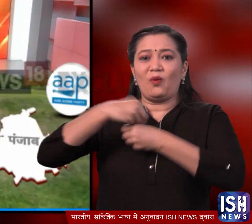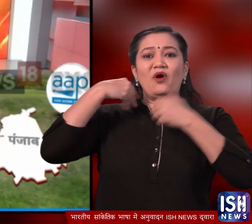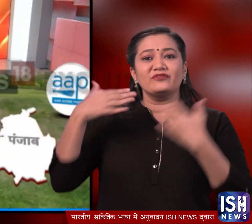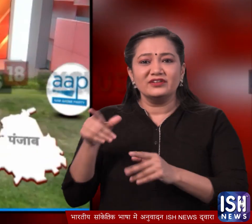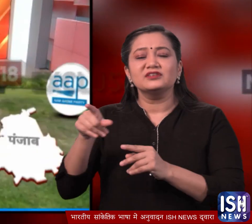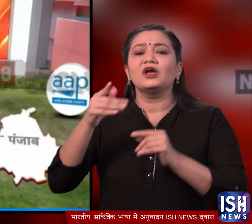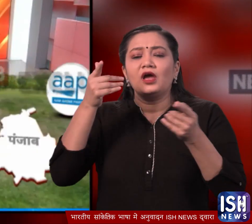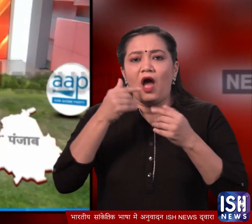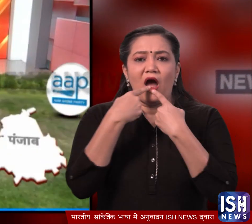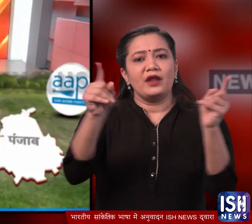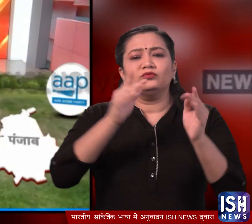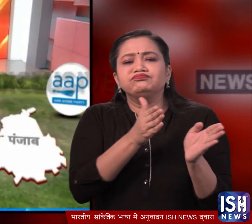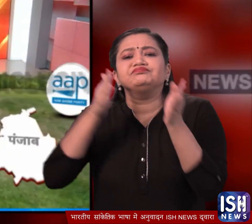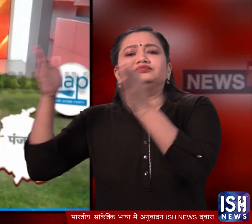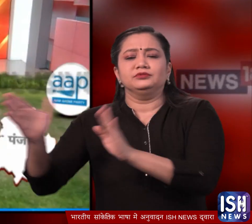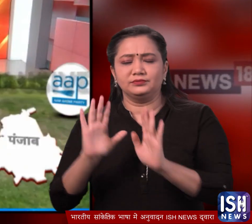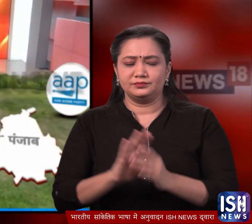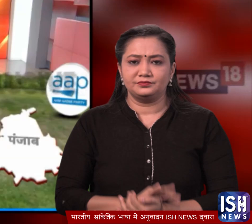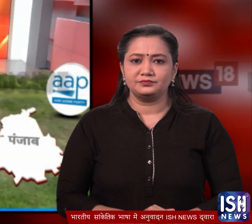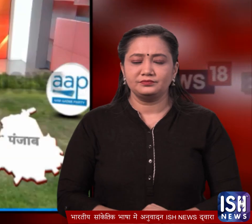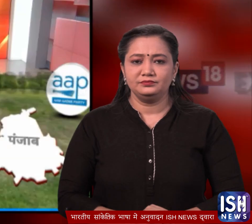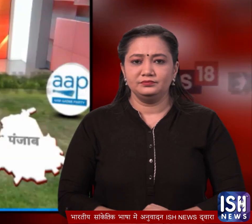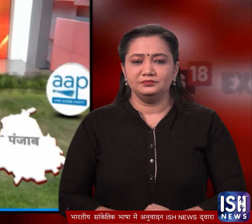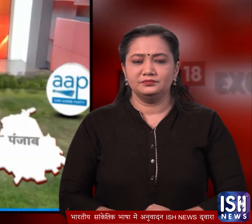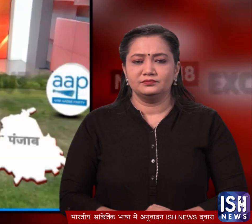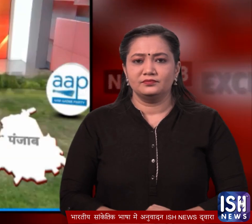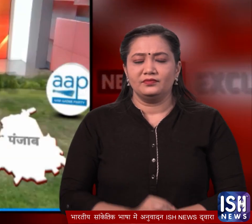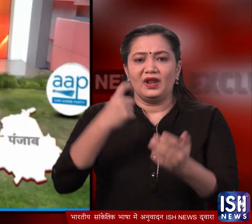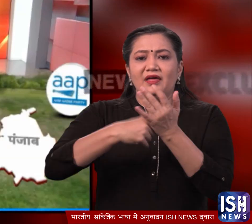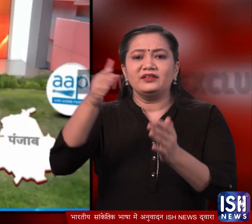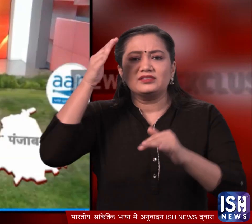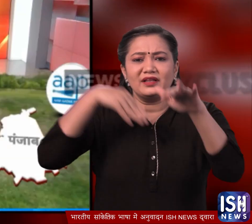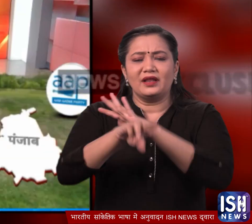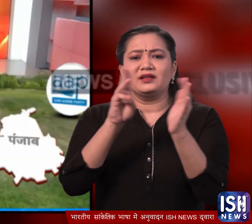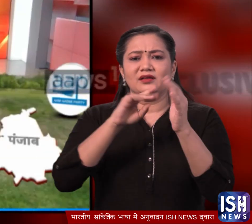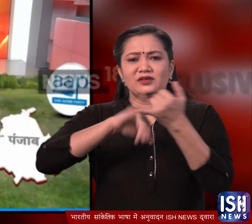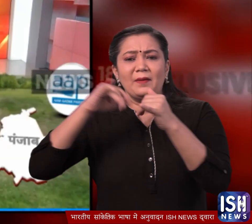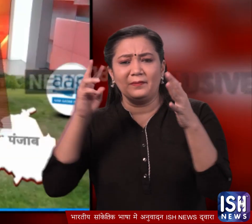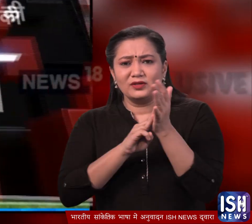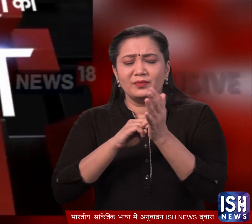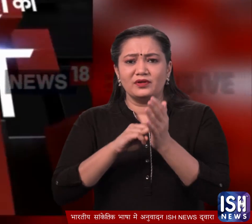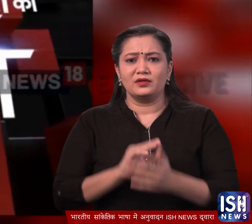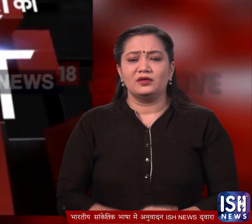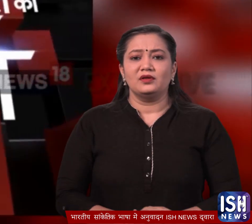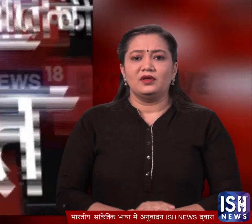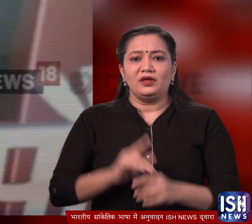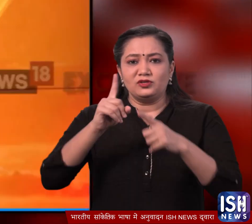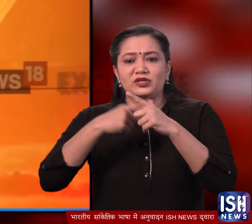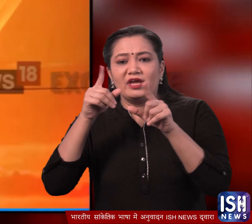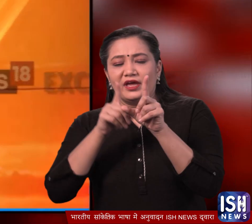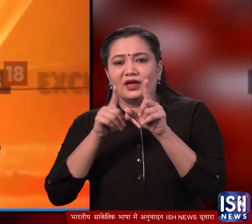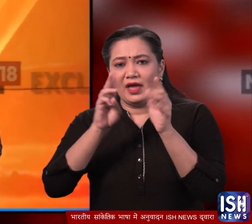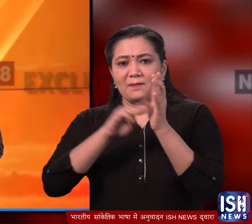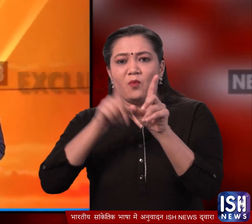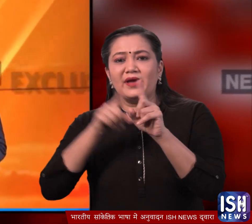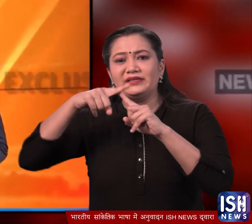बना रही है। लेकिन पार्टी संयोजक अरविंद केजरीवाल के कोरोना की चपेट में आने की वजह से इसका ऐलान होने में कुछ दिन की देरी हो सकती है।